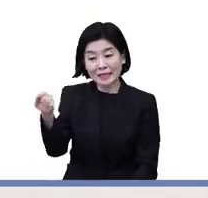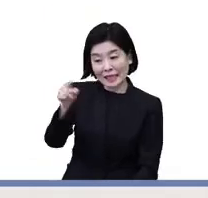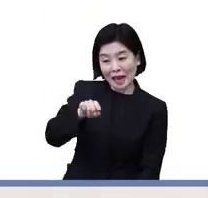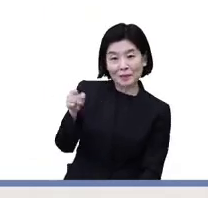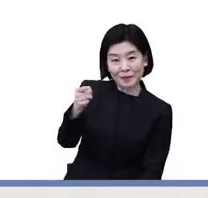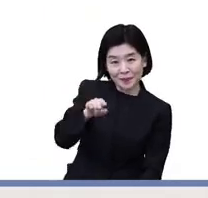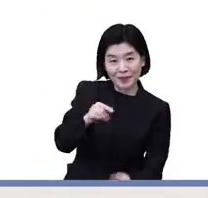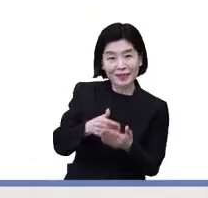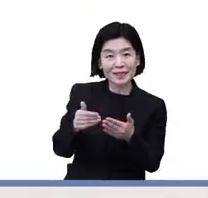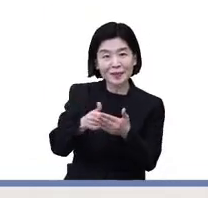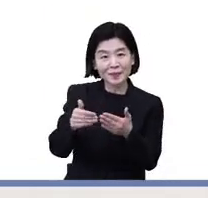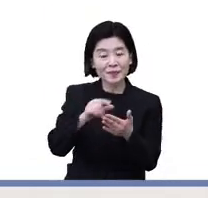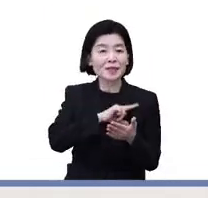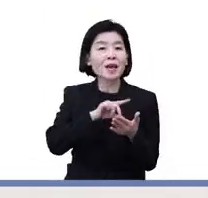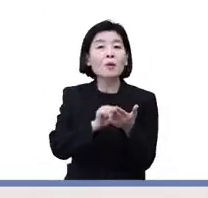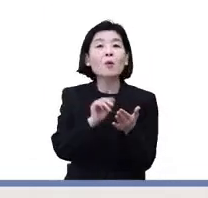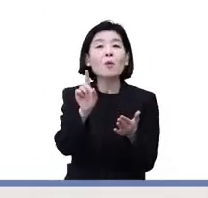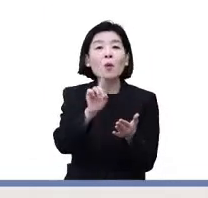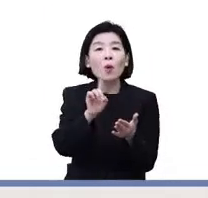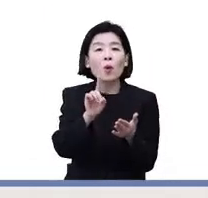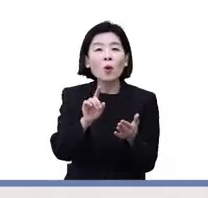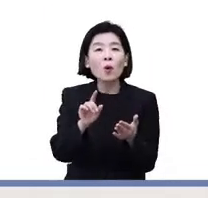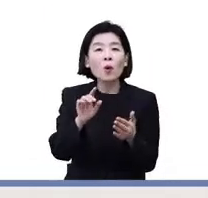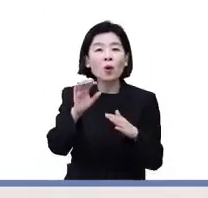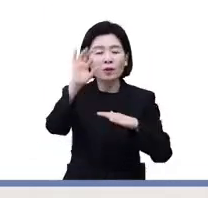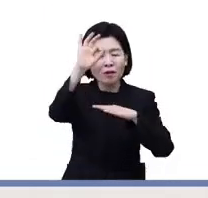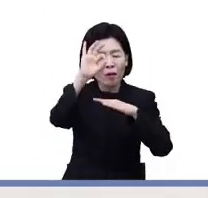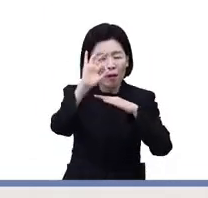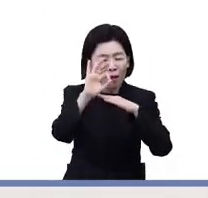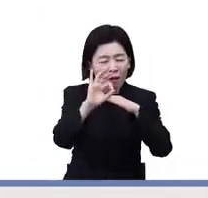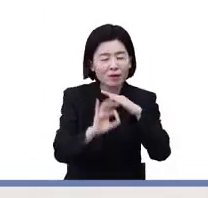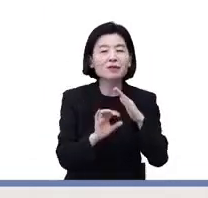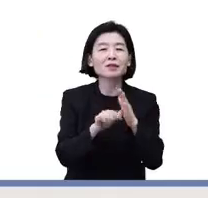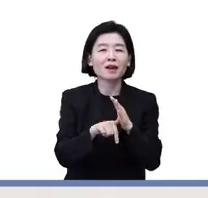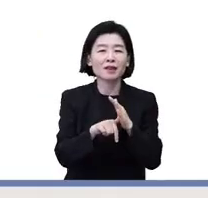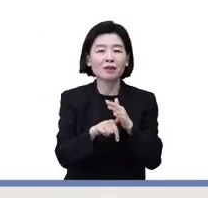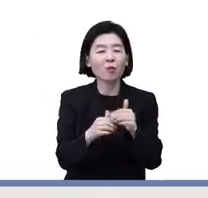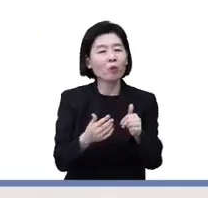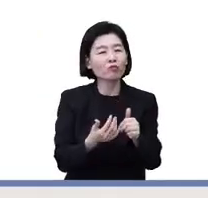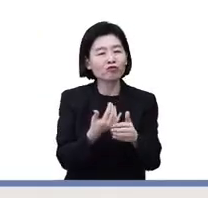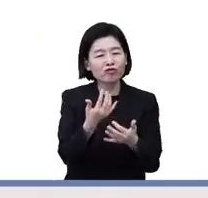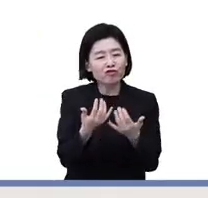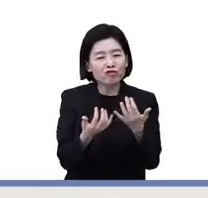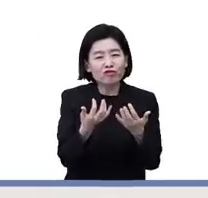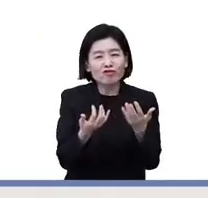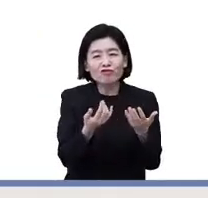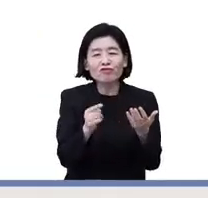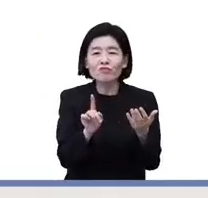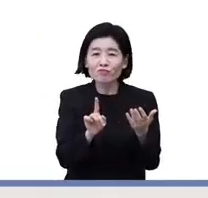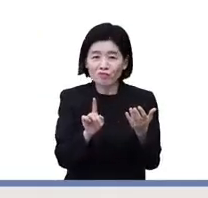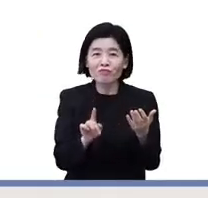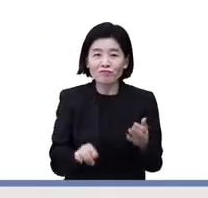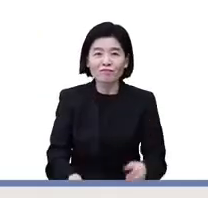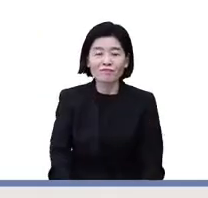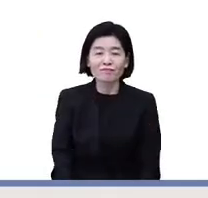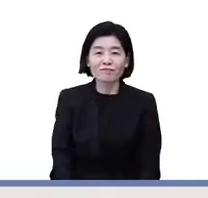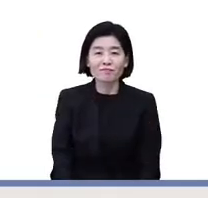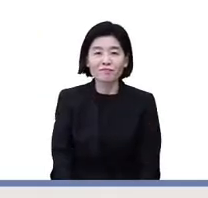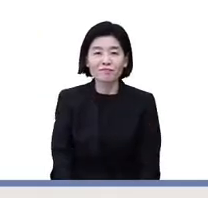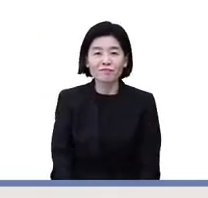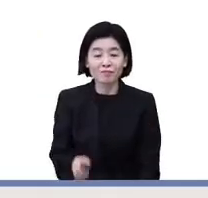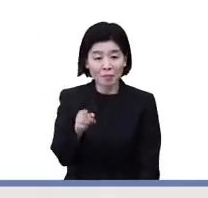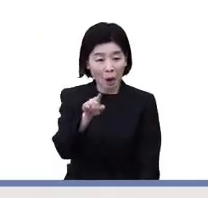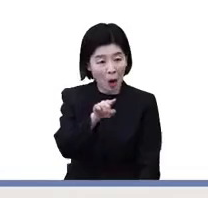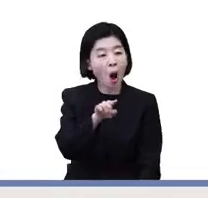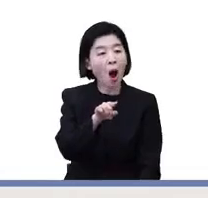제목이 그 저녁 시간의 불인가 뭐 그렇습니다. Fire in the evening인가 뭐 그렇다고 하더라고요. 그러고 나서